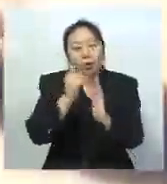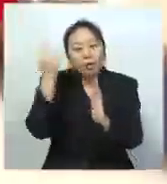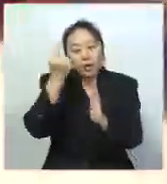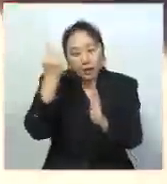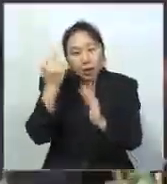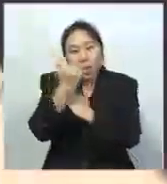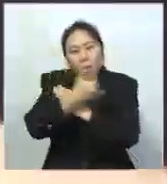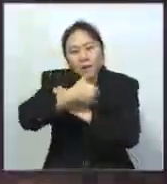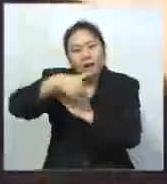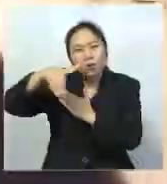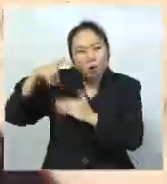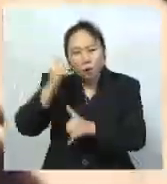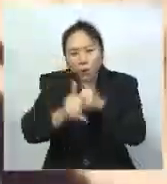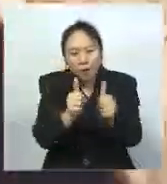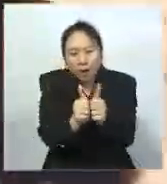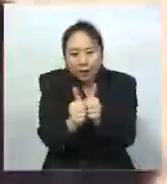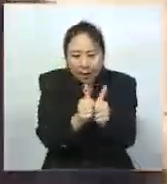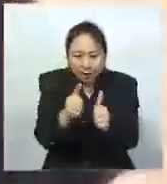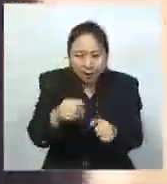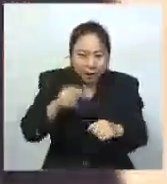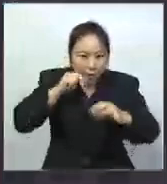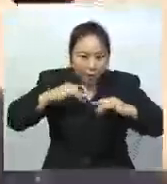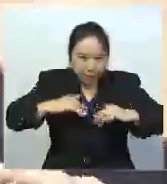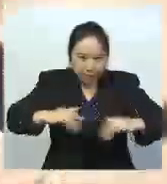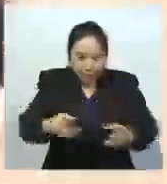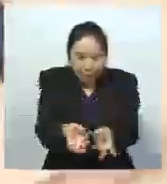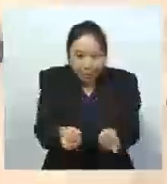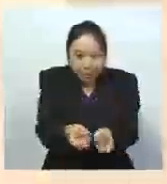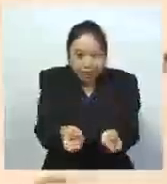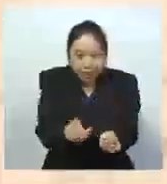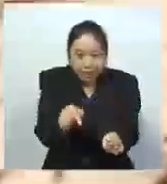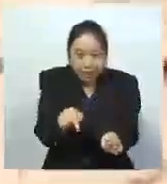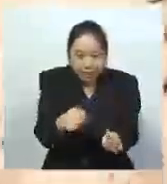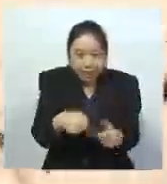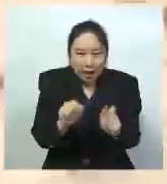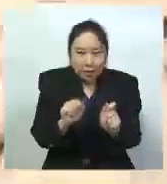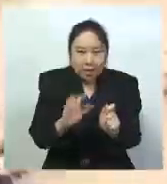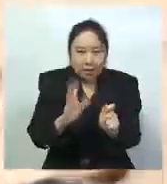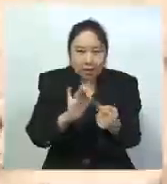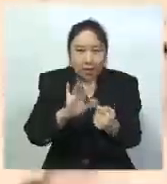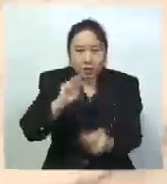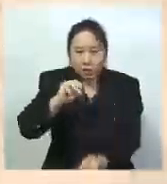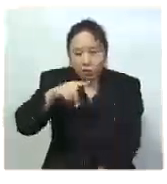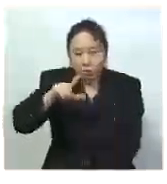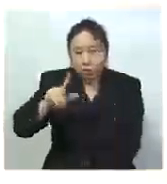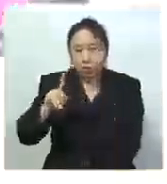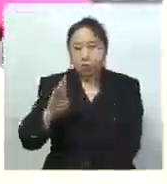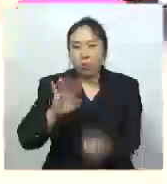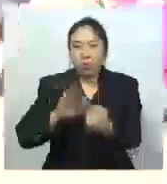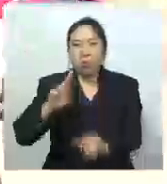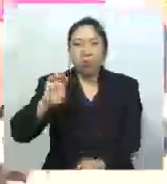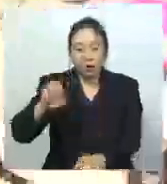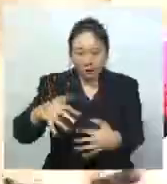ท่องเที่ยวชาวต่างชาติด้วยนะครับก็กระโจนลงบ่อปลาไหลซึ่งเป็นบ่อดินที่ทางอำเภอชุมพลบุรีสร้างขึ้นชั่วคราว